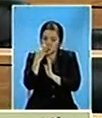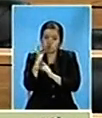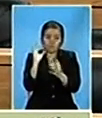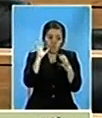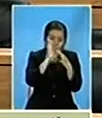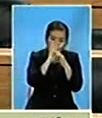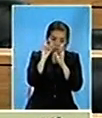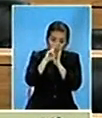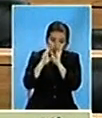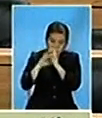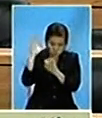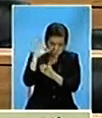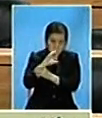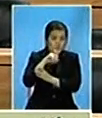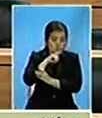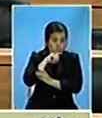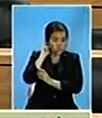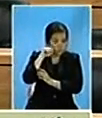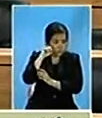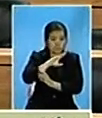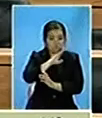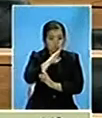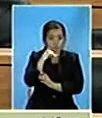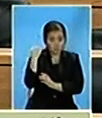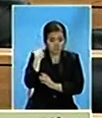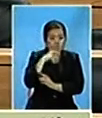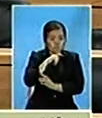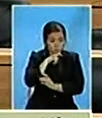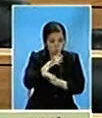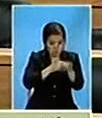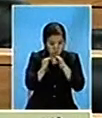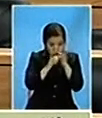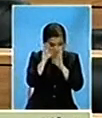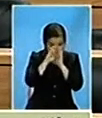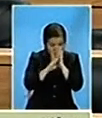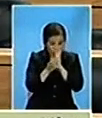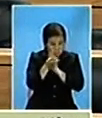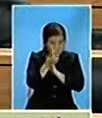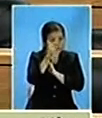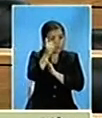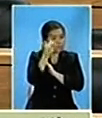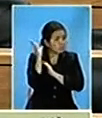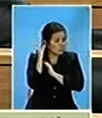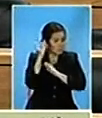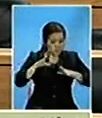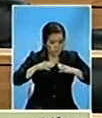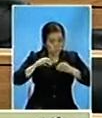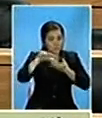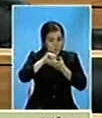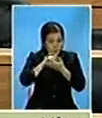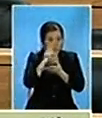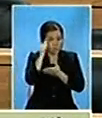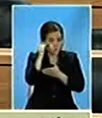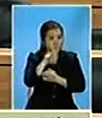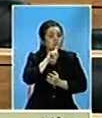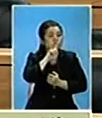บันหรือเปล่าครับถ้าเผื่อมีช่วยกันอธิบายอีกนิดเนี่ยผมพร้อมที่จะยอมรับที่ท่านแก้ไขครับคำถ